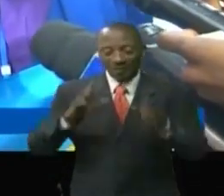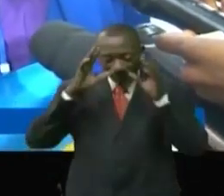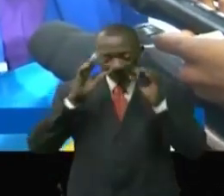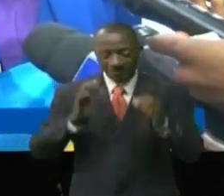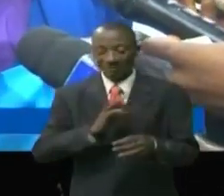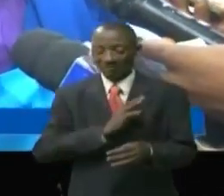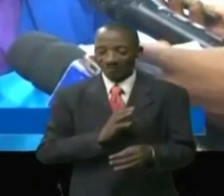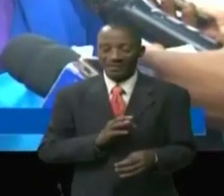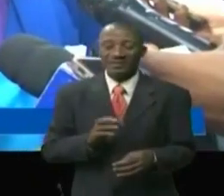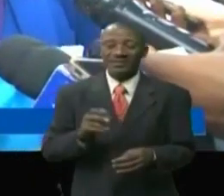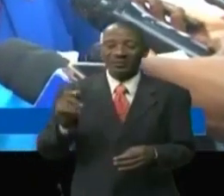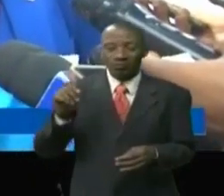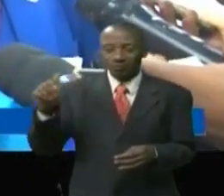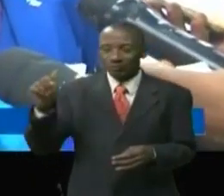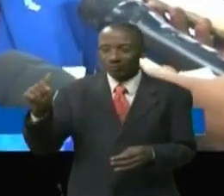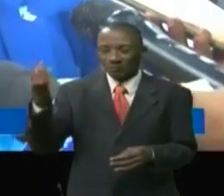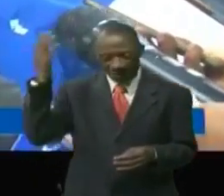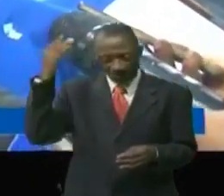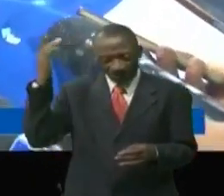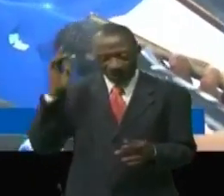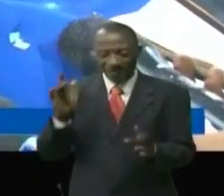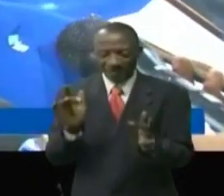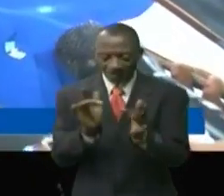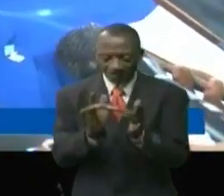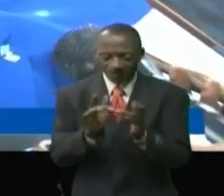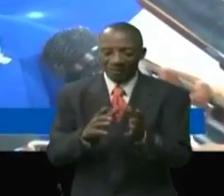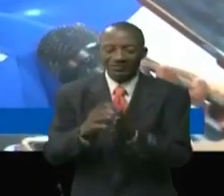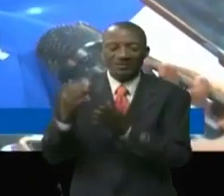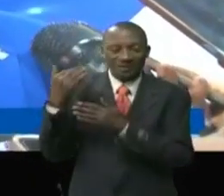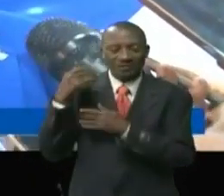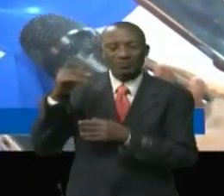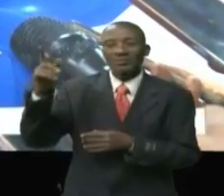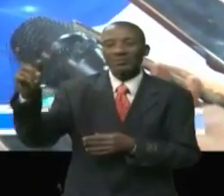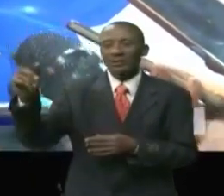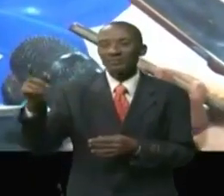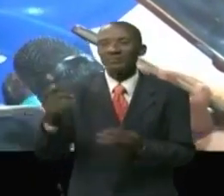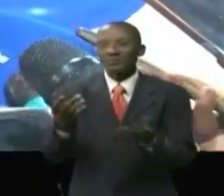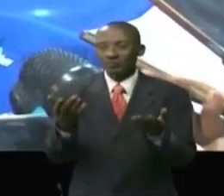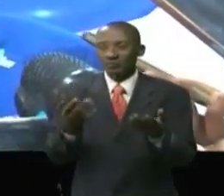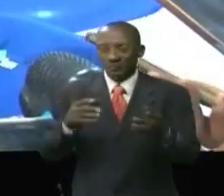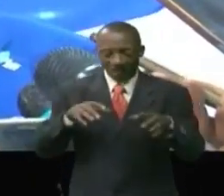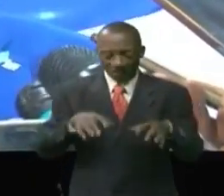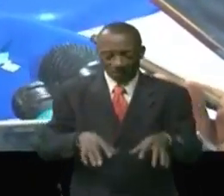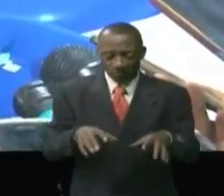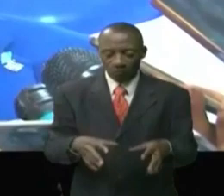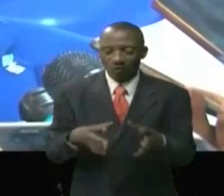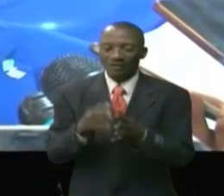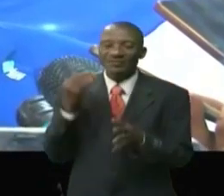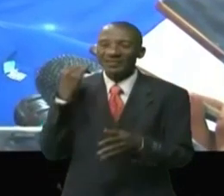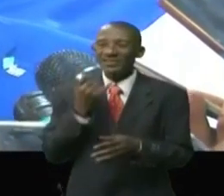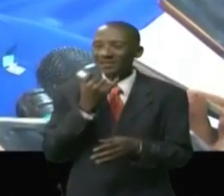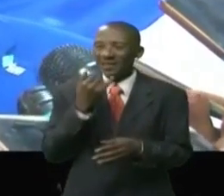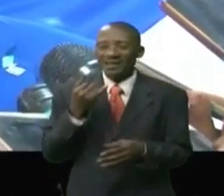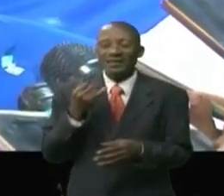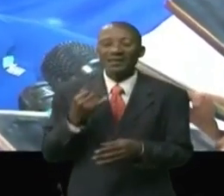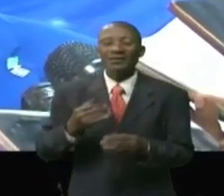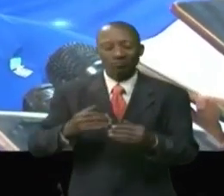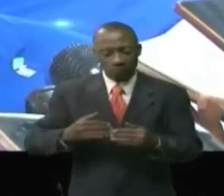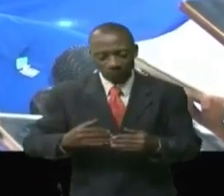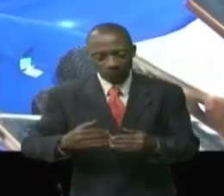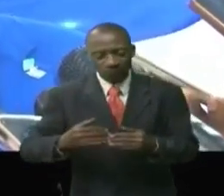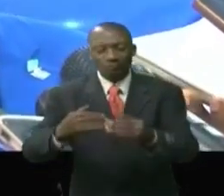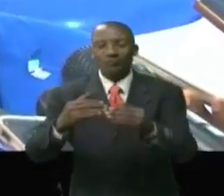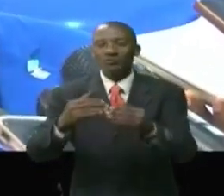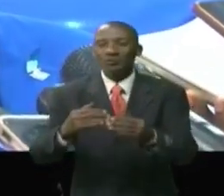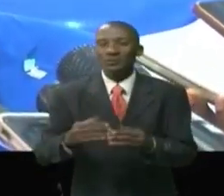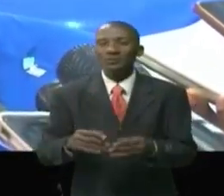Premier ministre d'Israël où la grave décision a été prise une décision audacieuse d'amener l'ambassade de